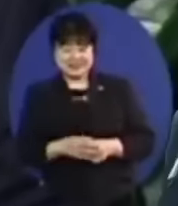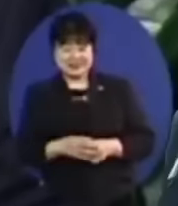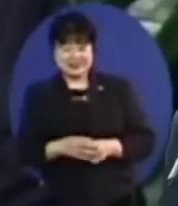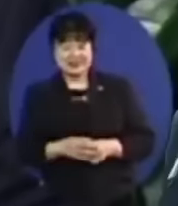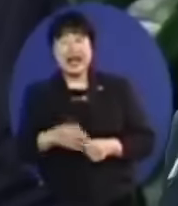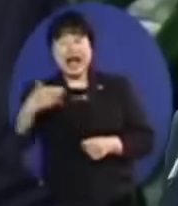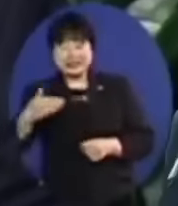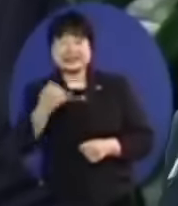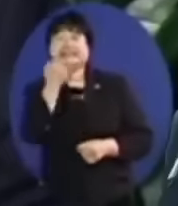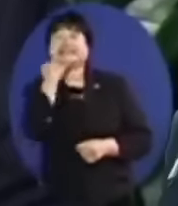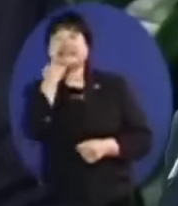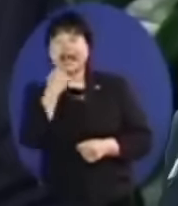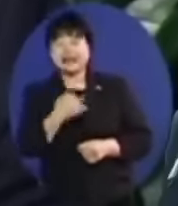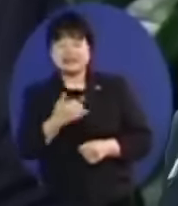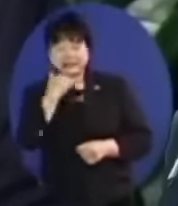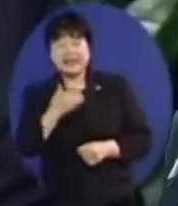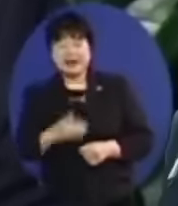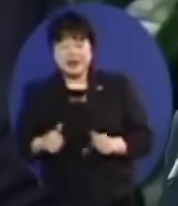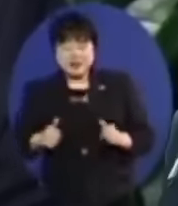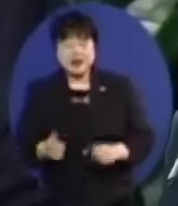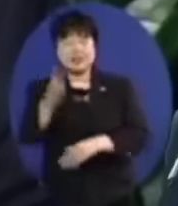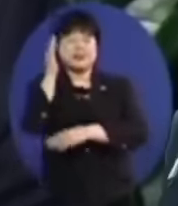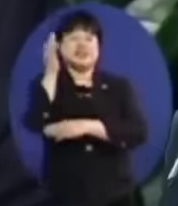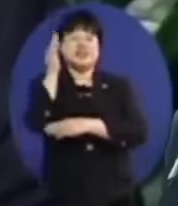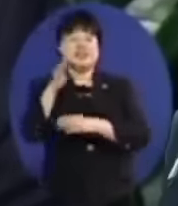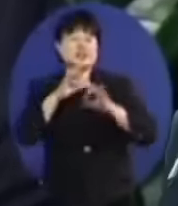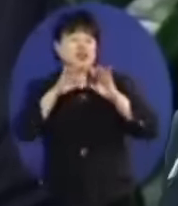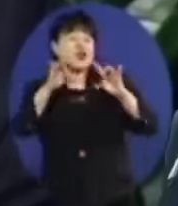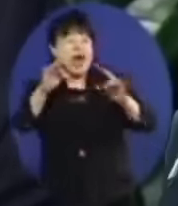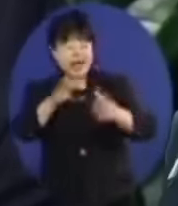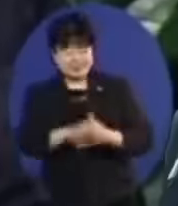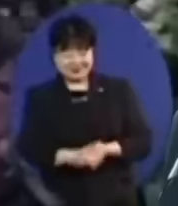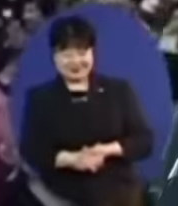올 테니까 열심히 나의 사업을 하도록 해라.